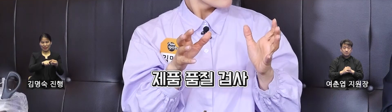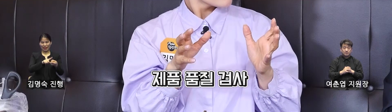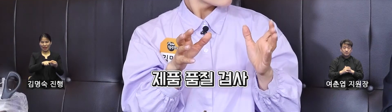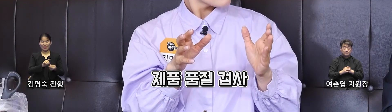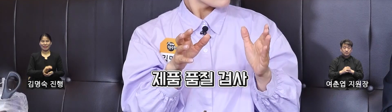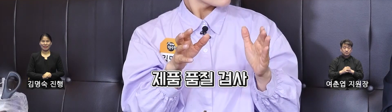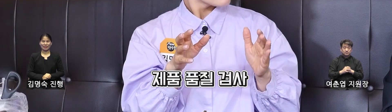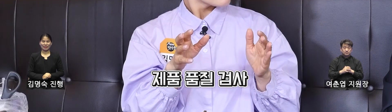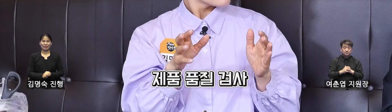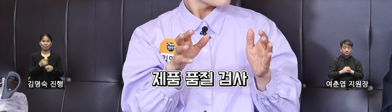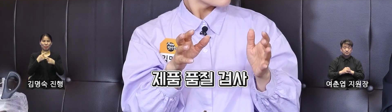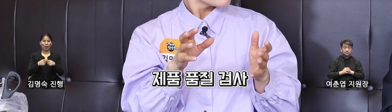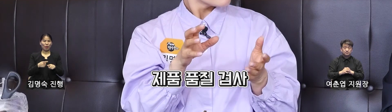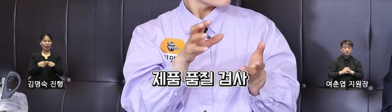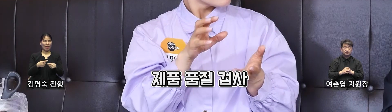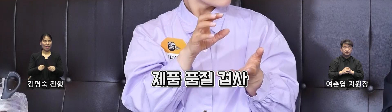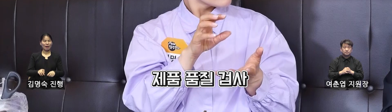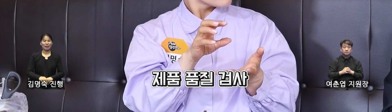대한 그런